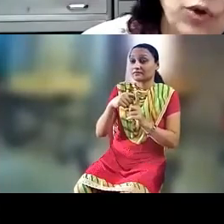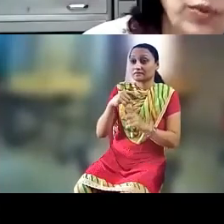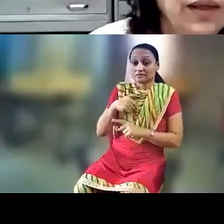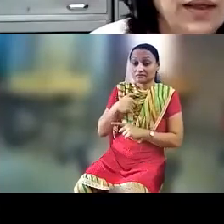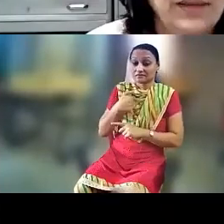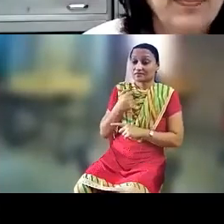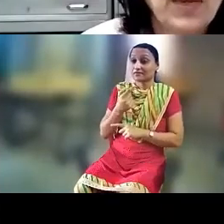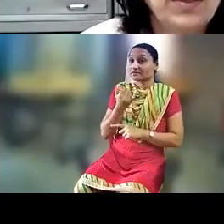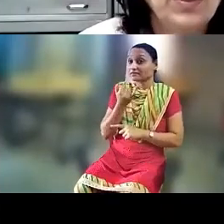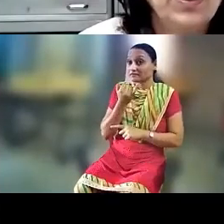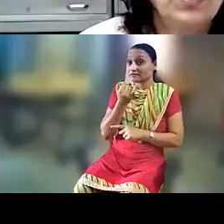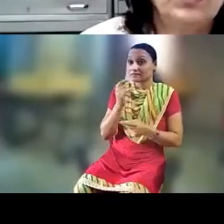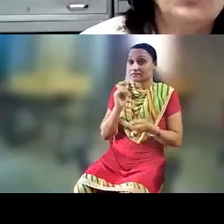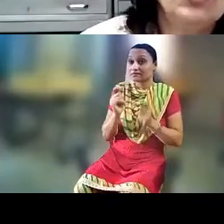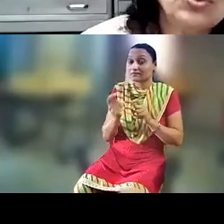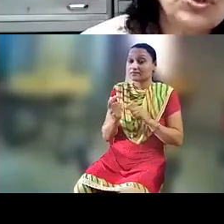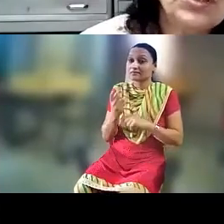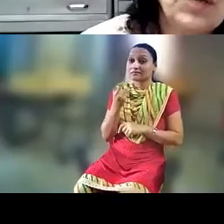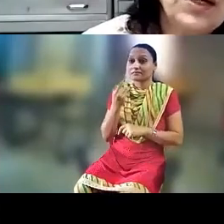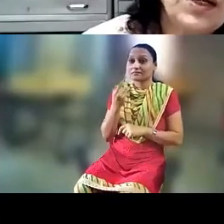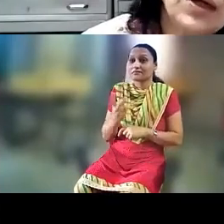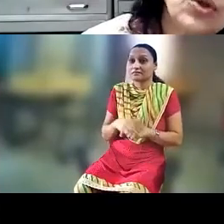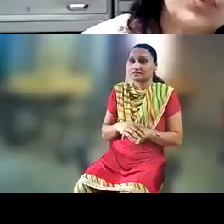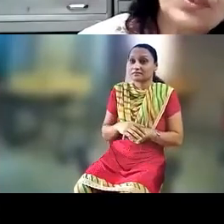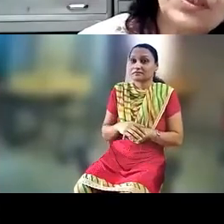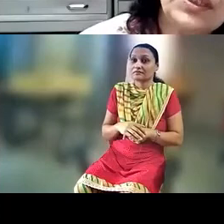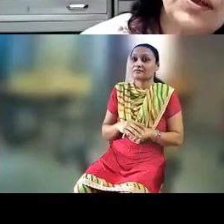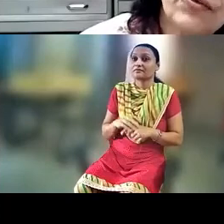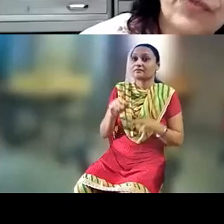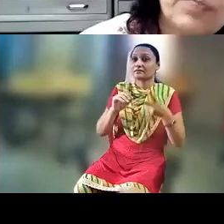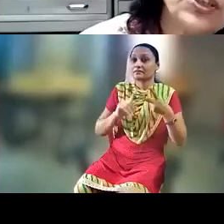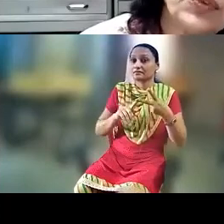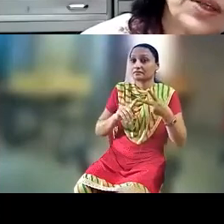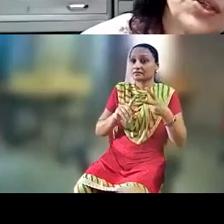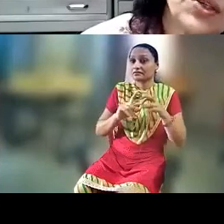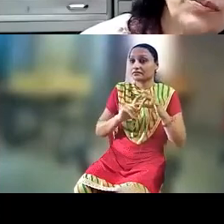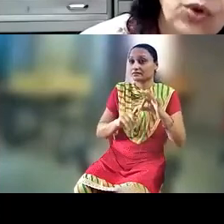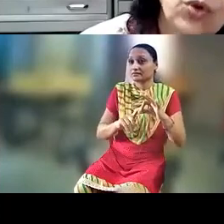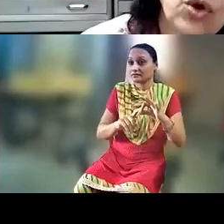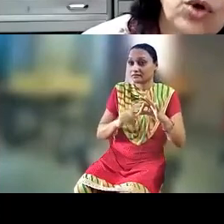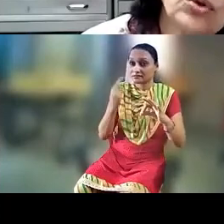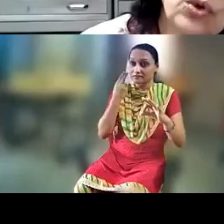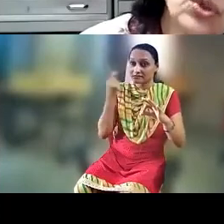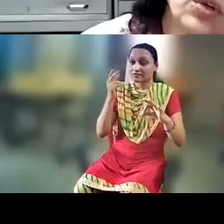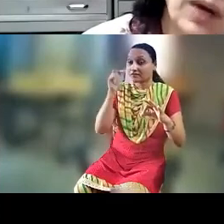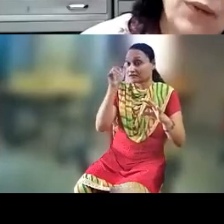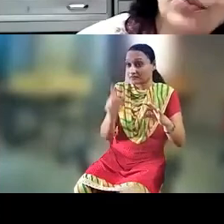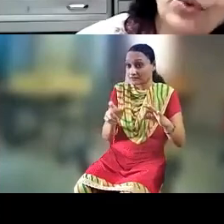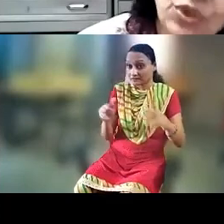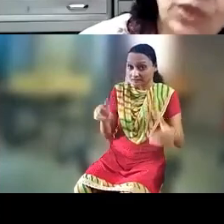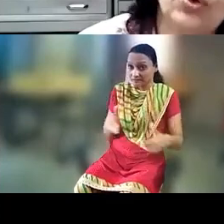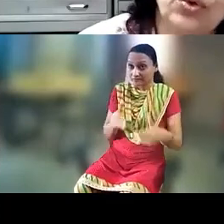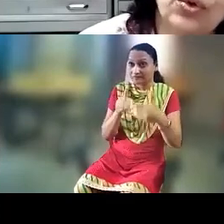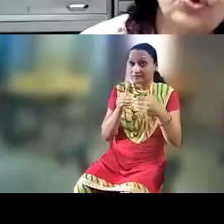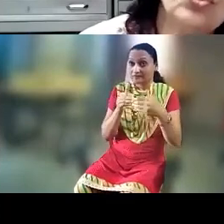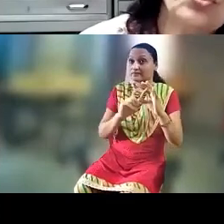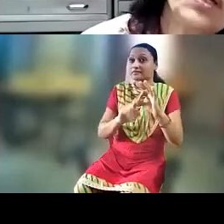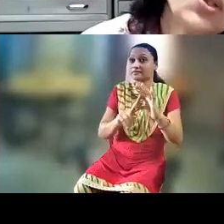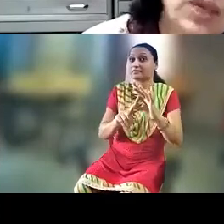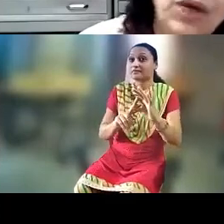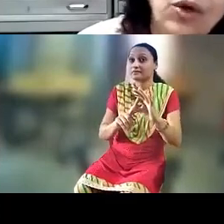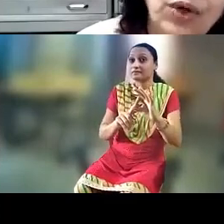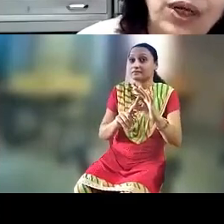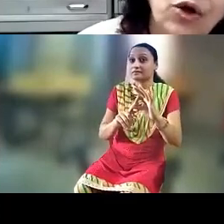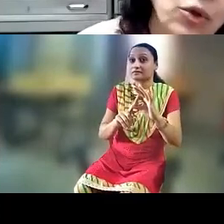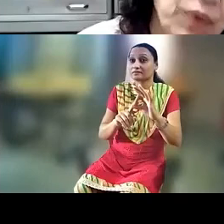सबको बढ़ाता है। दूसरा सवाल कि अगर तुम किसी फेमस व्यक्ति से मिलो और उसको कुछ सवाल पूछ सको तो तुम